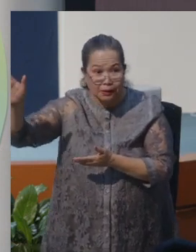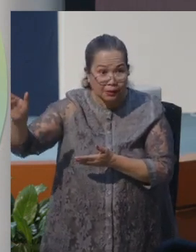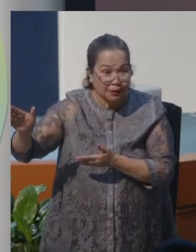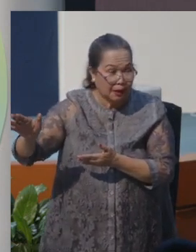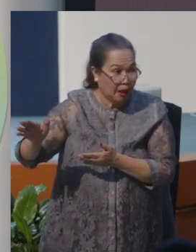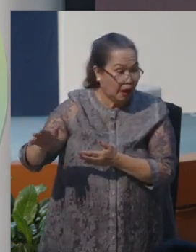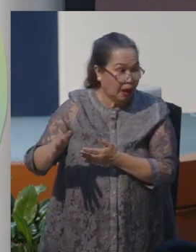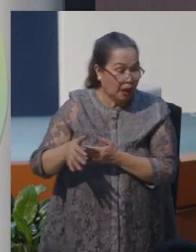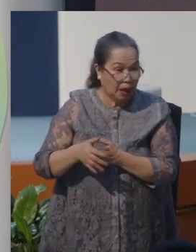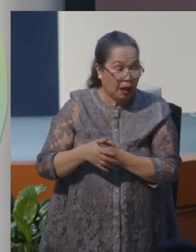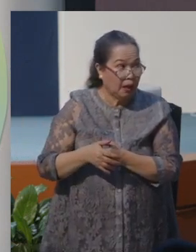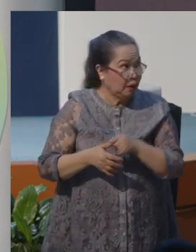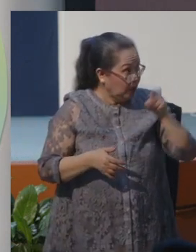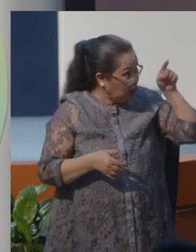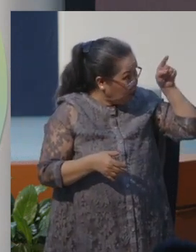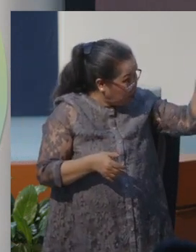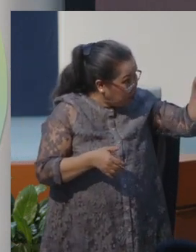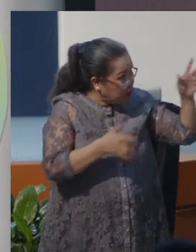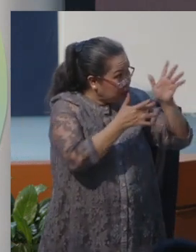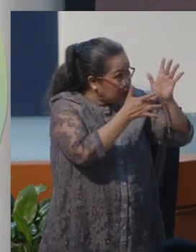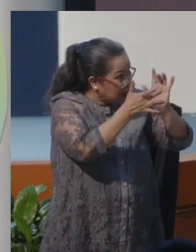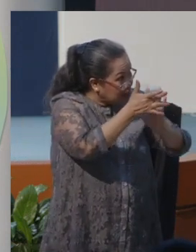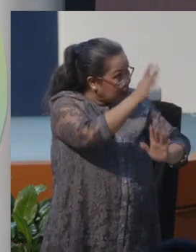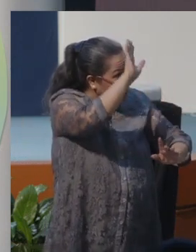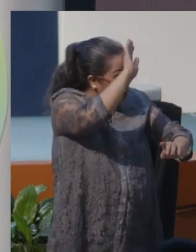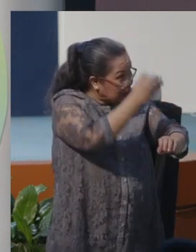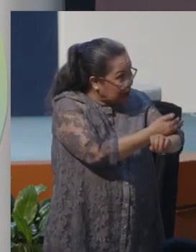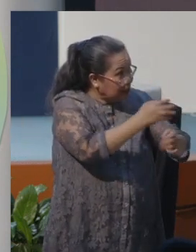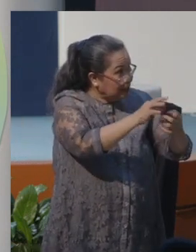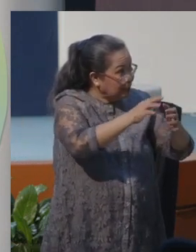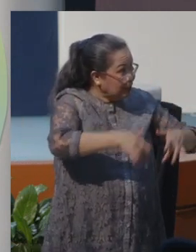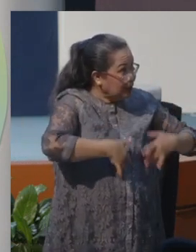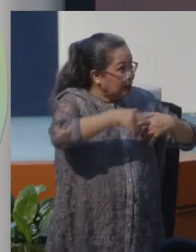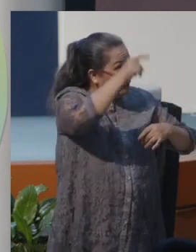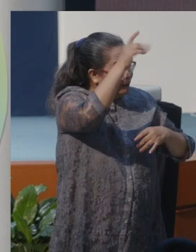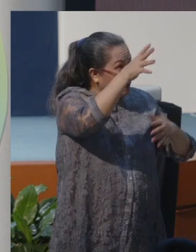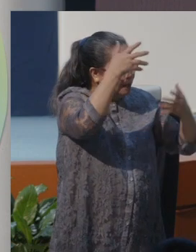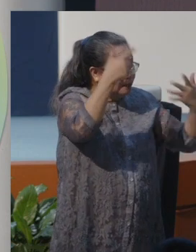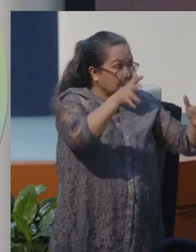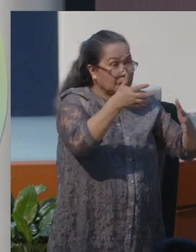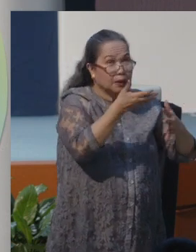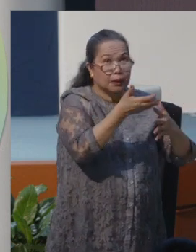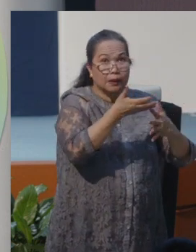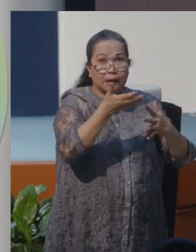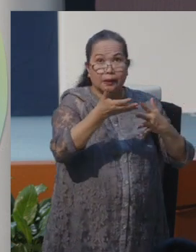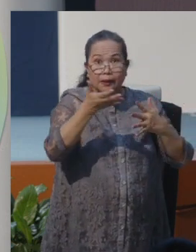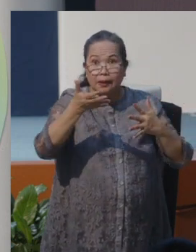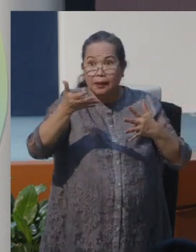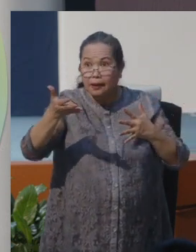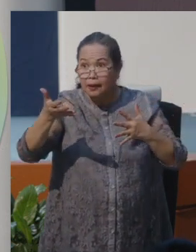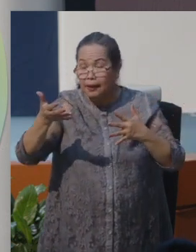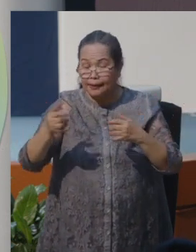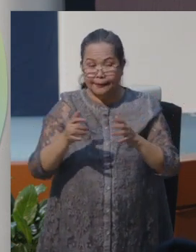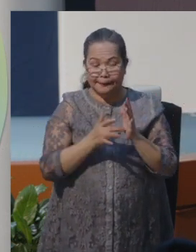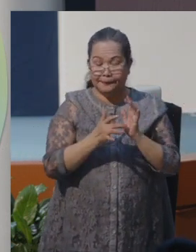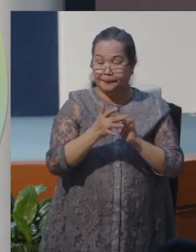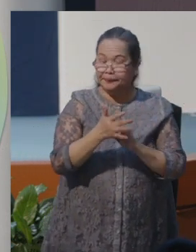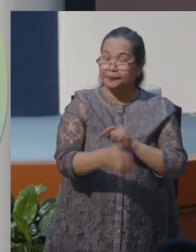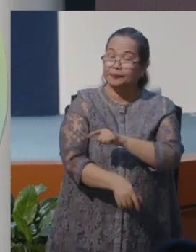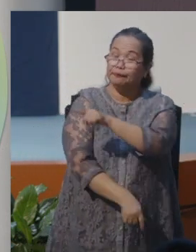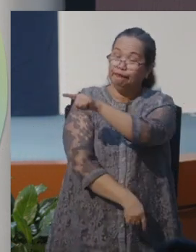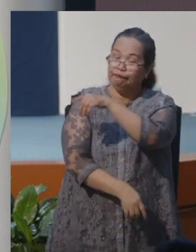Diyos. "You are the Son, the Christ, the Son of the living God." After a few verses lang, sa Matthew 6:23, ang sabi sa kanya ni